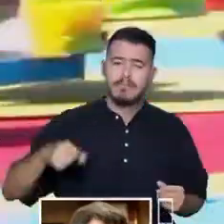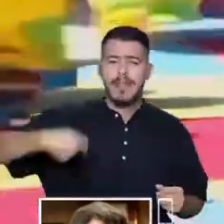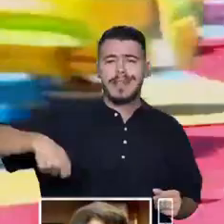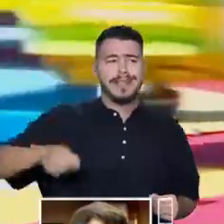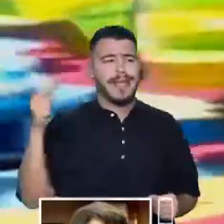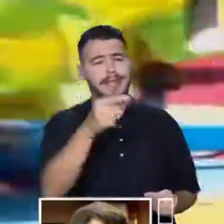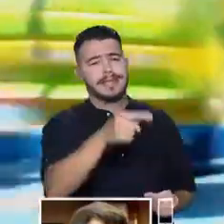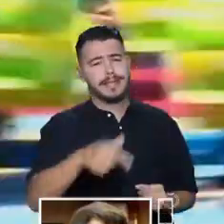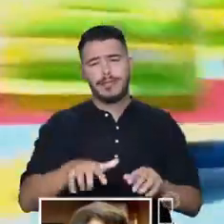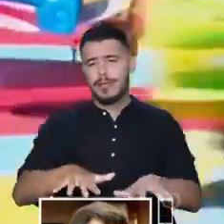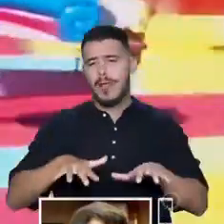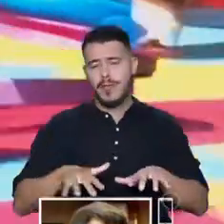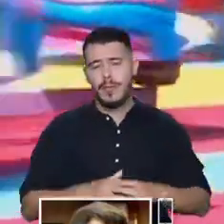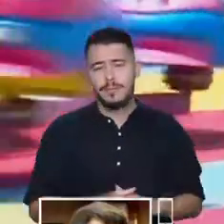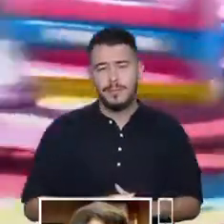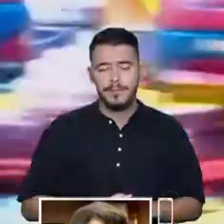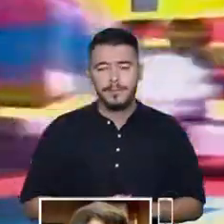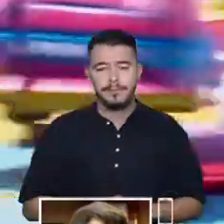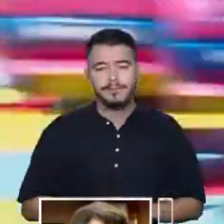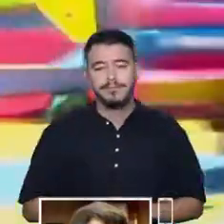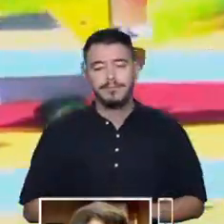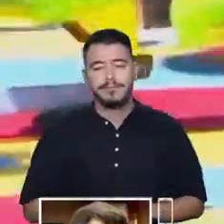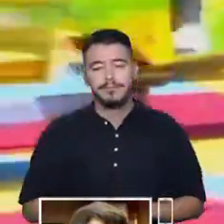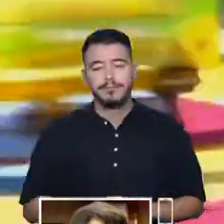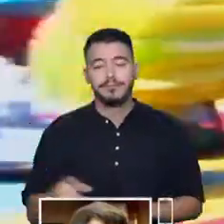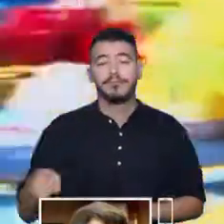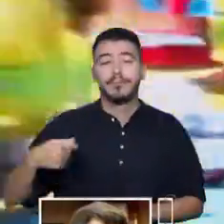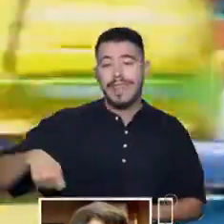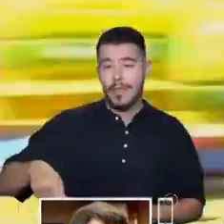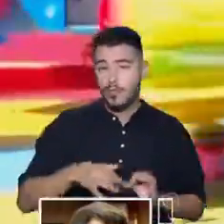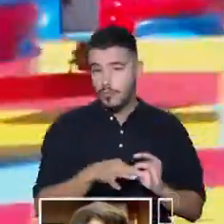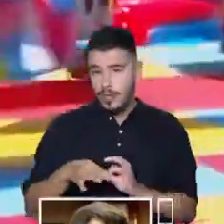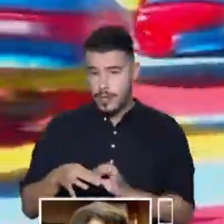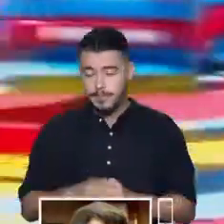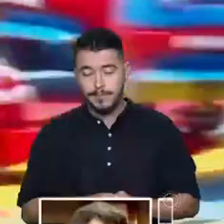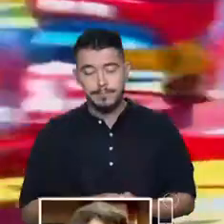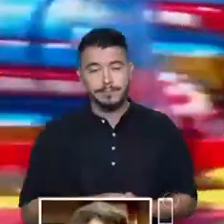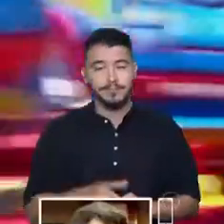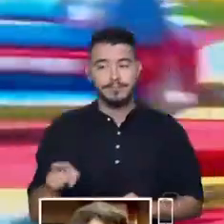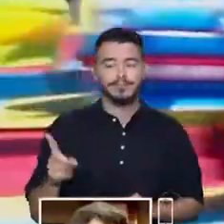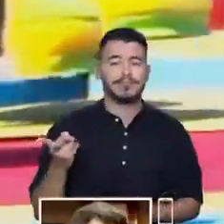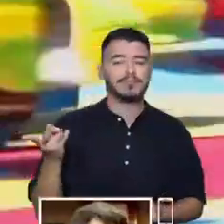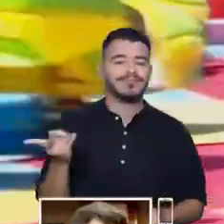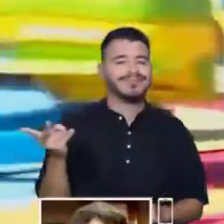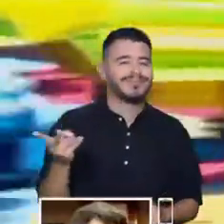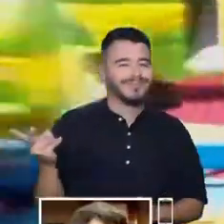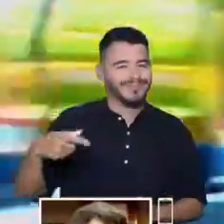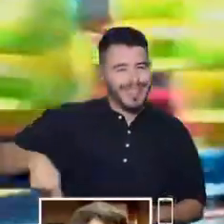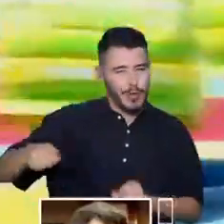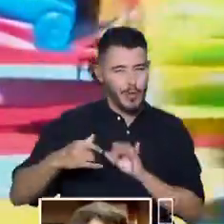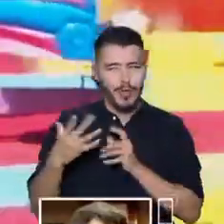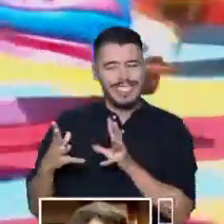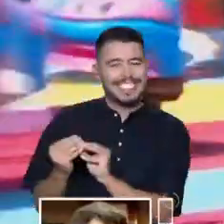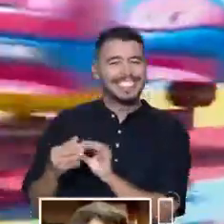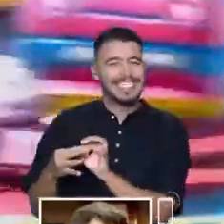εμείς. Οι άνθρωποι που συνέστησαν το συγκεκριμένο άνθρωπο σε μένα μου τον περιέγραψαν